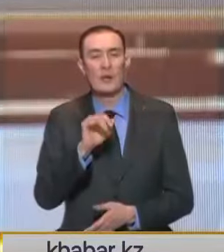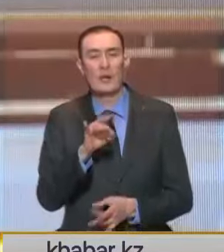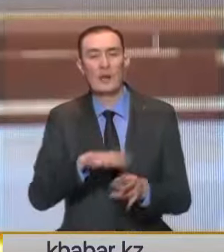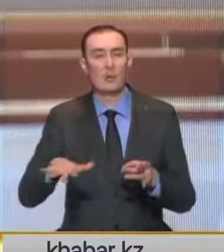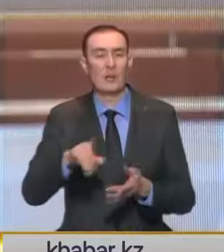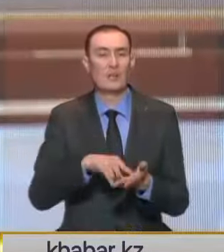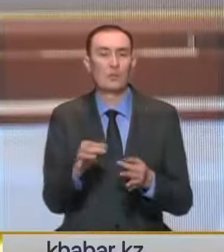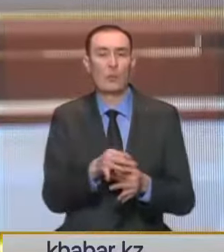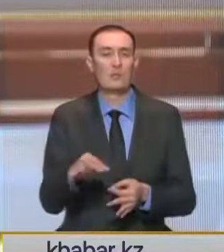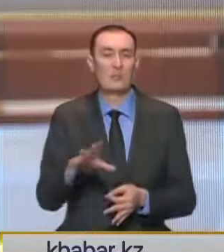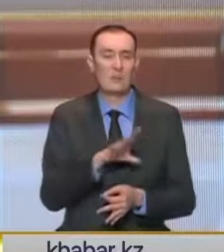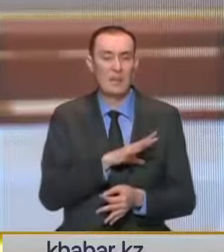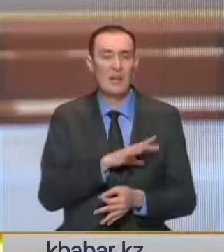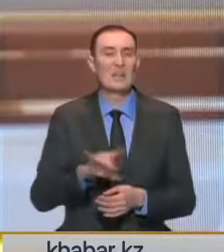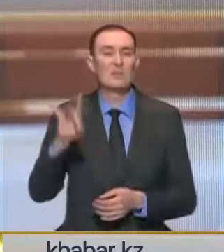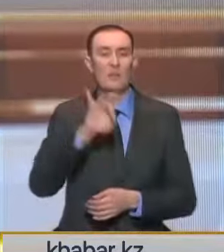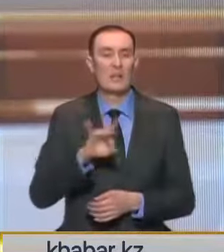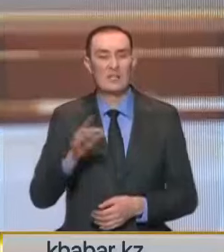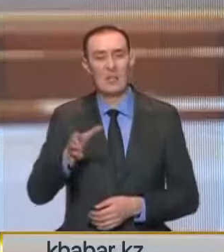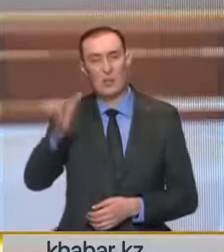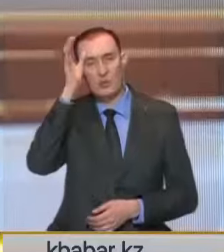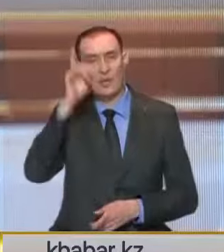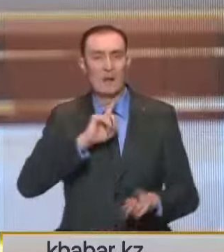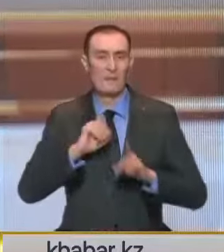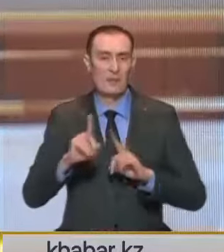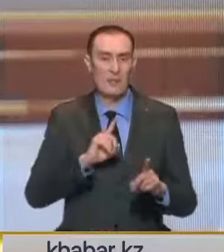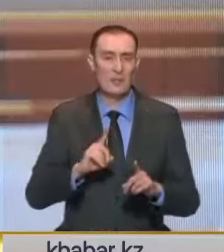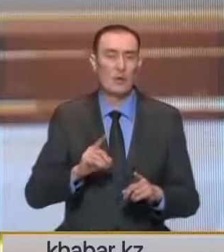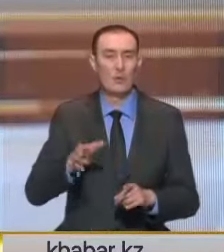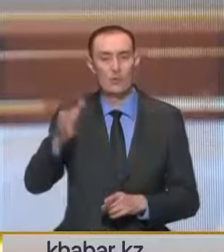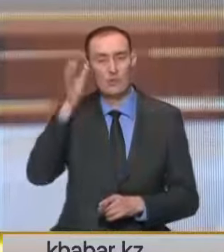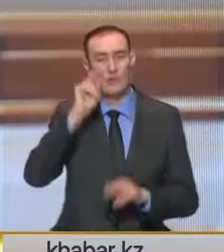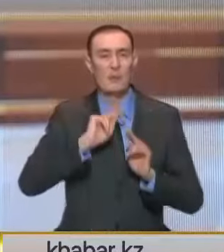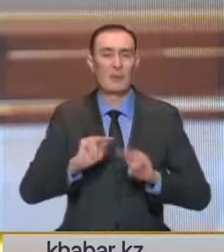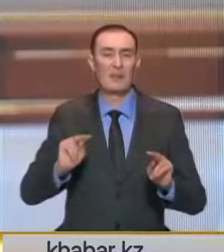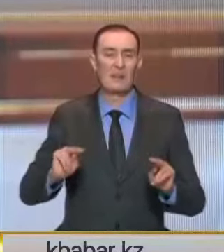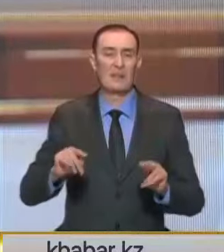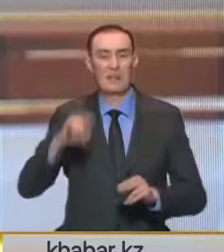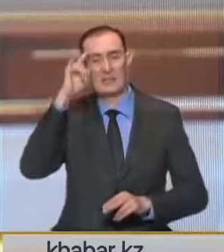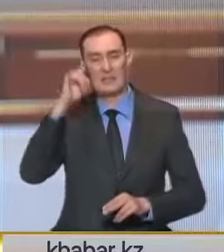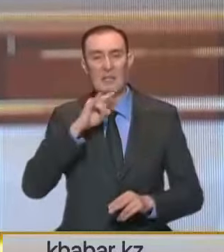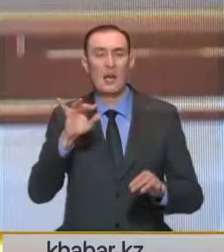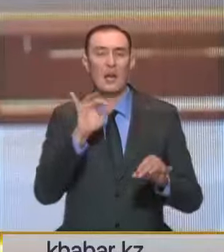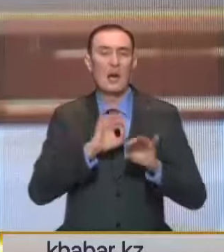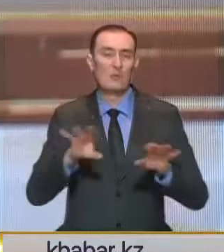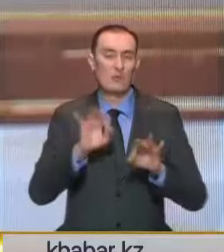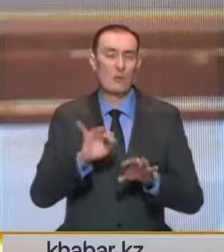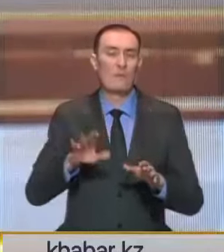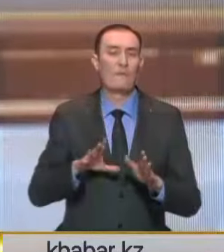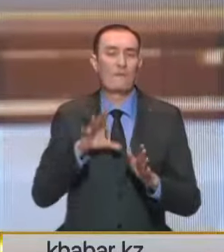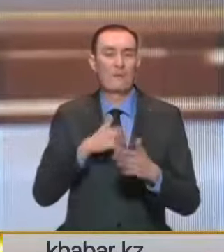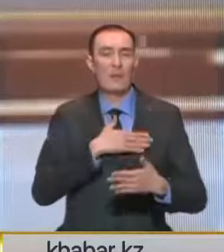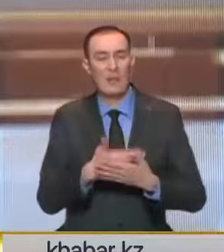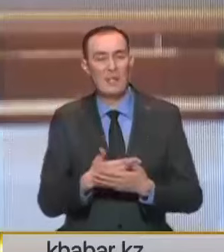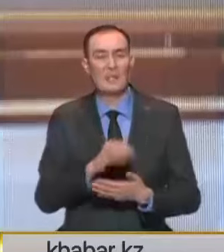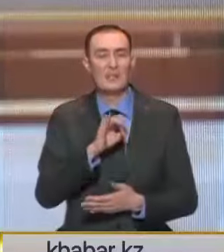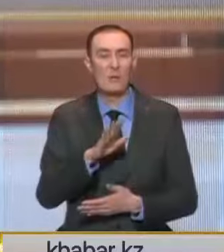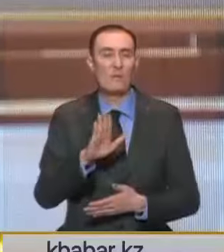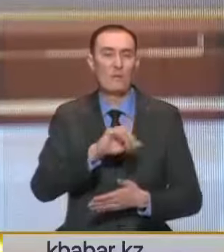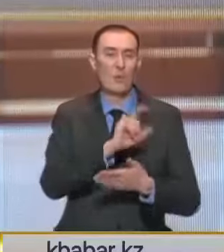Карагандинской области состоялась республиканская научная конференция. Ученые и преподаватели со всей страны говорили о вкладе Беркута Искакова не